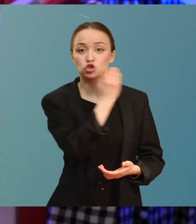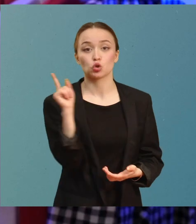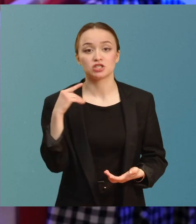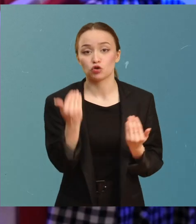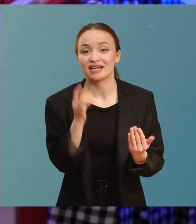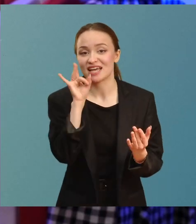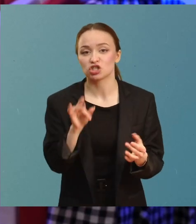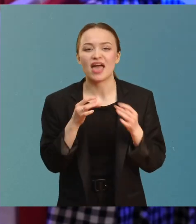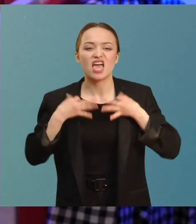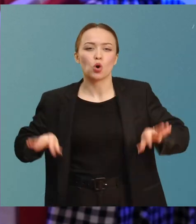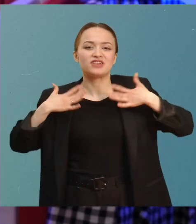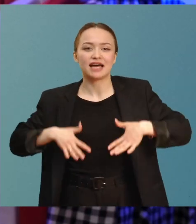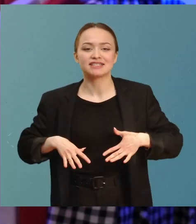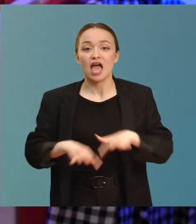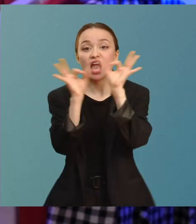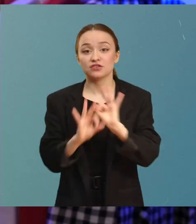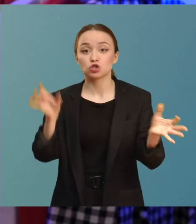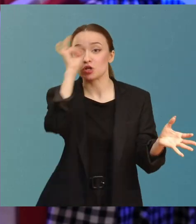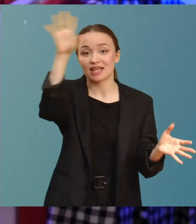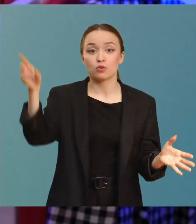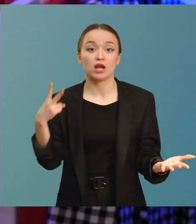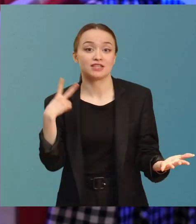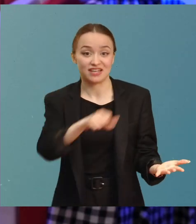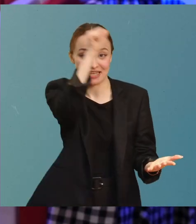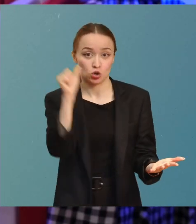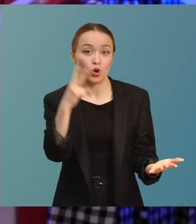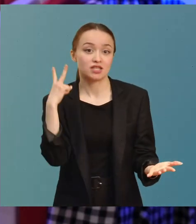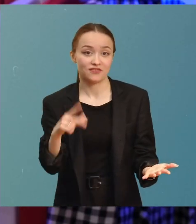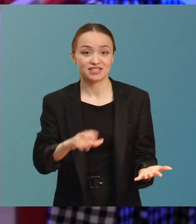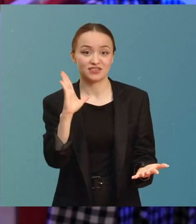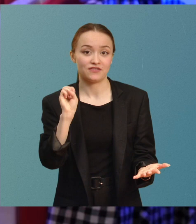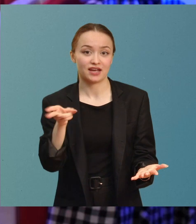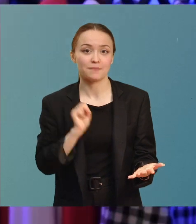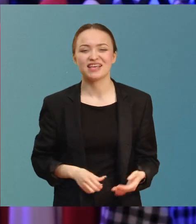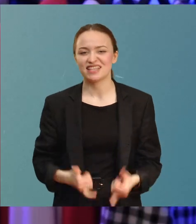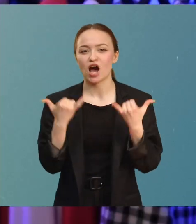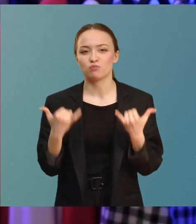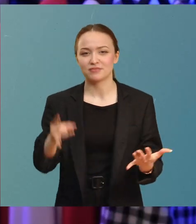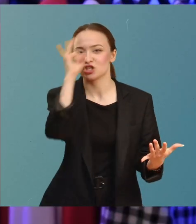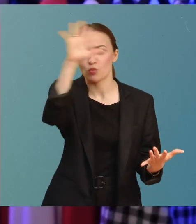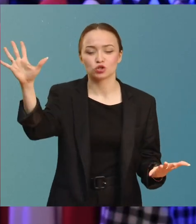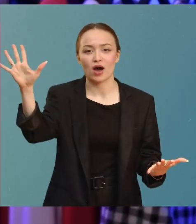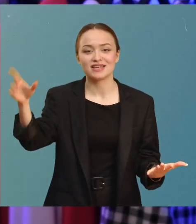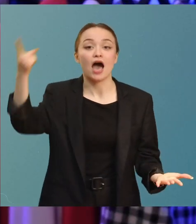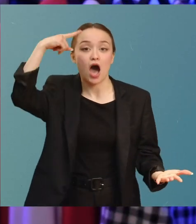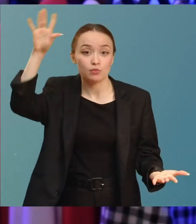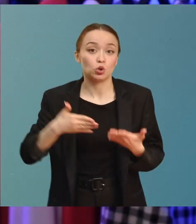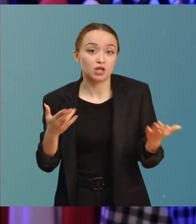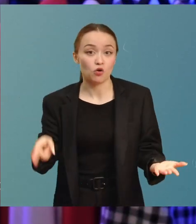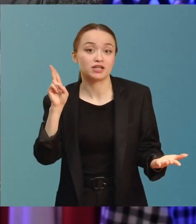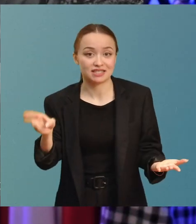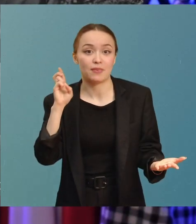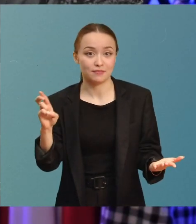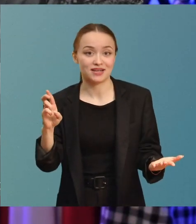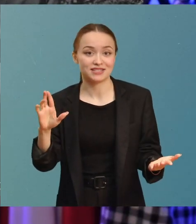Последнее, про что мы сегодня расскажем, это оверсайз. Этот фасон стал популярен в 20-е годы 20 века. И да, он по-прежнему актуален. А придумал